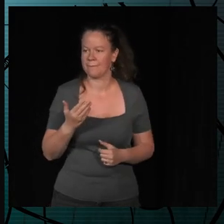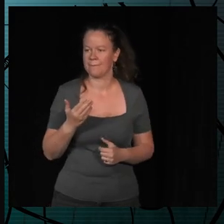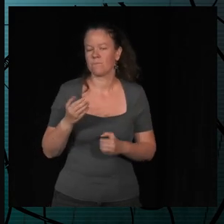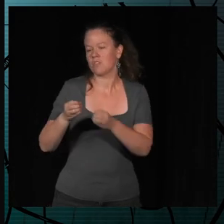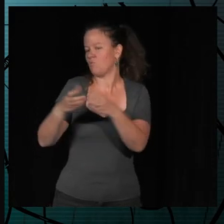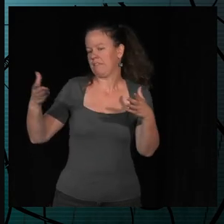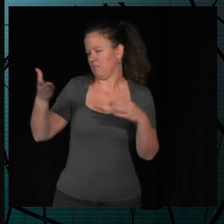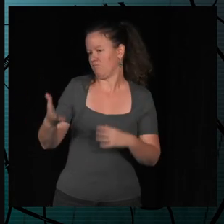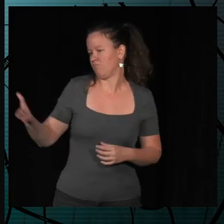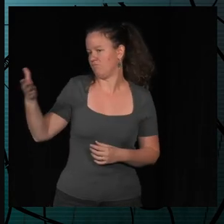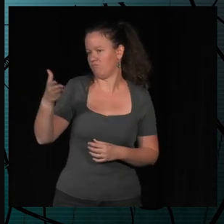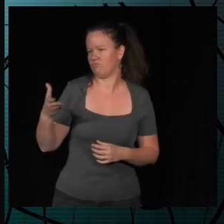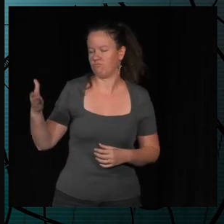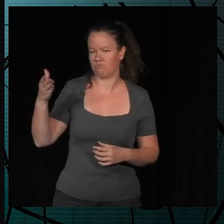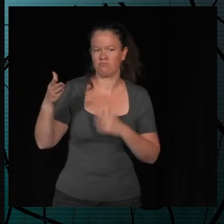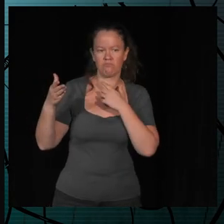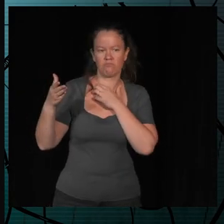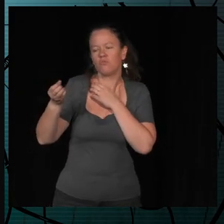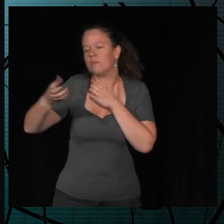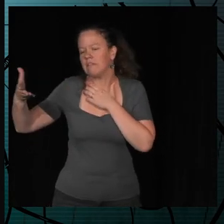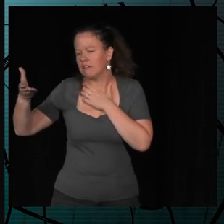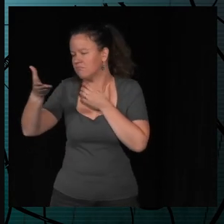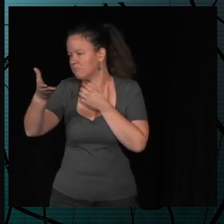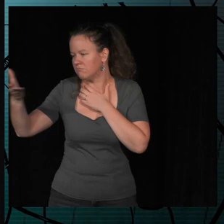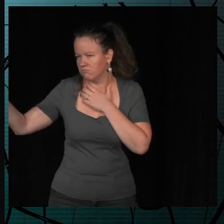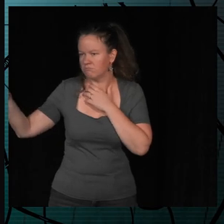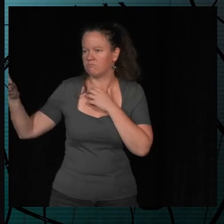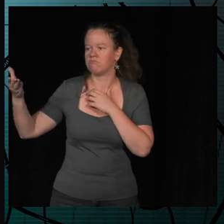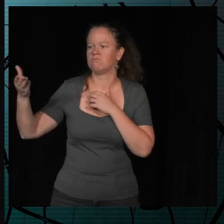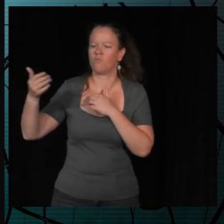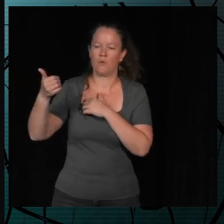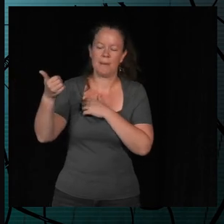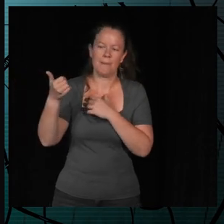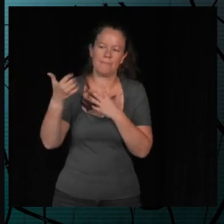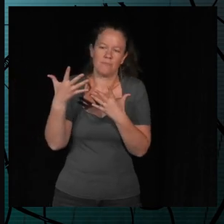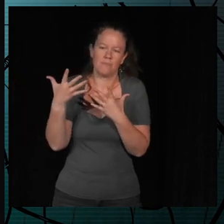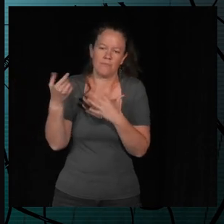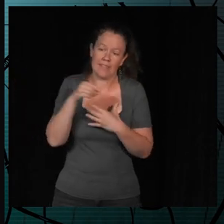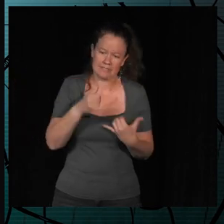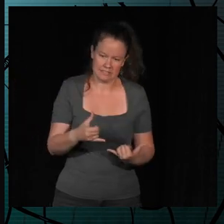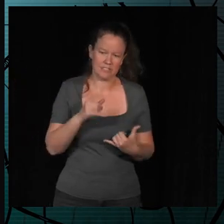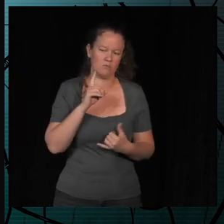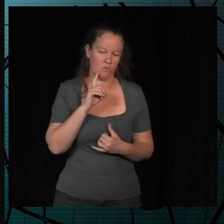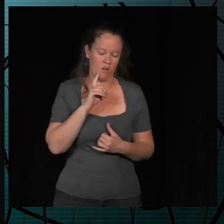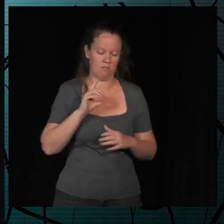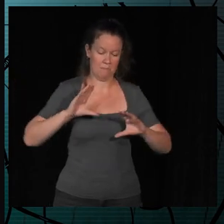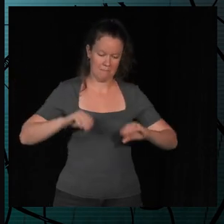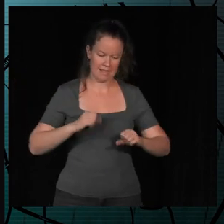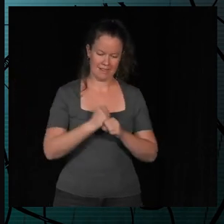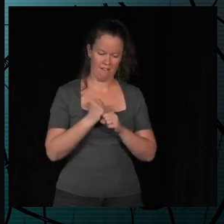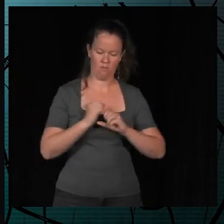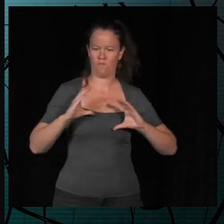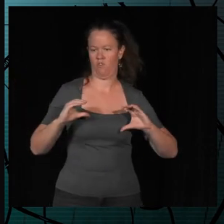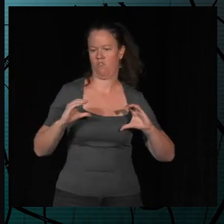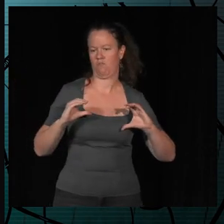et et d'entre eux pas tous mais quand même pour une grande majorité en recherche d'un espace de travail apprprié qui